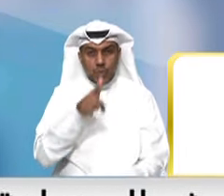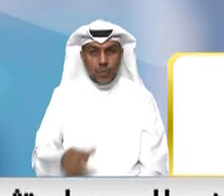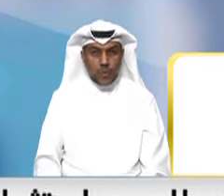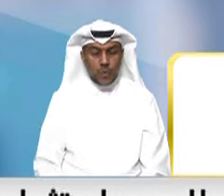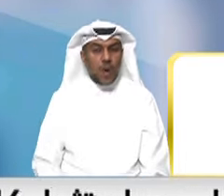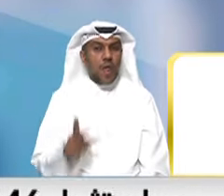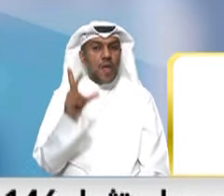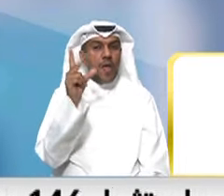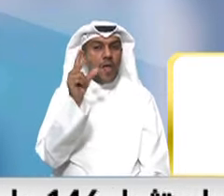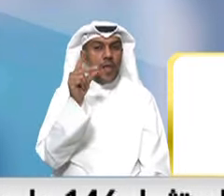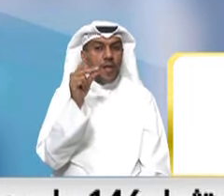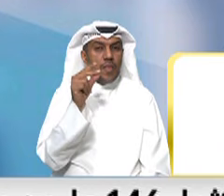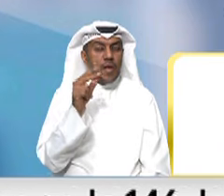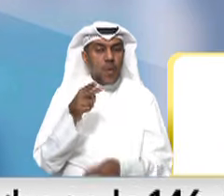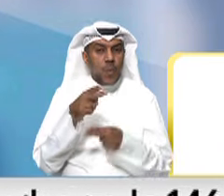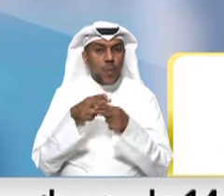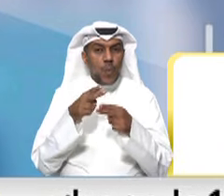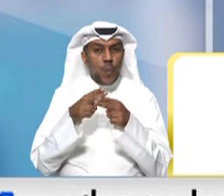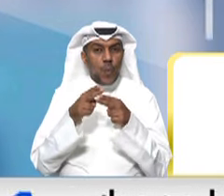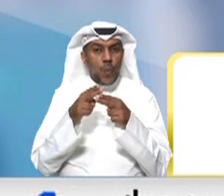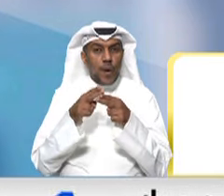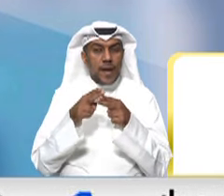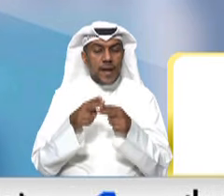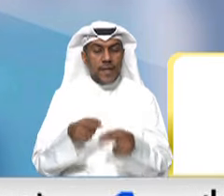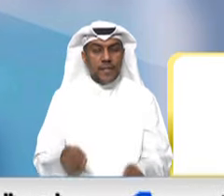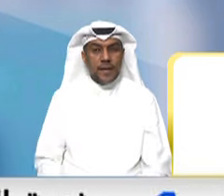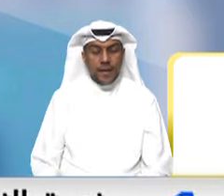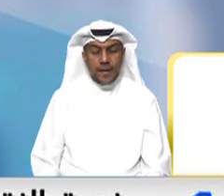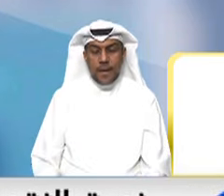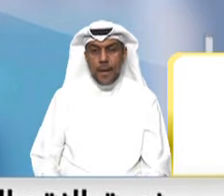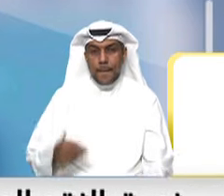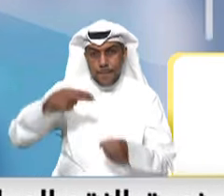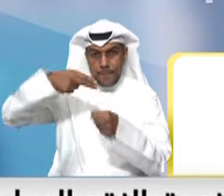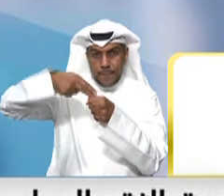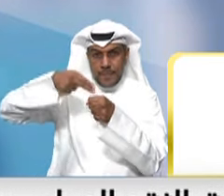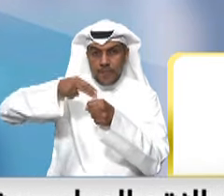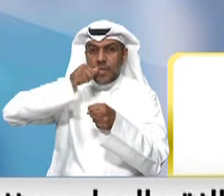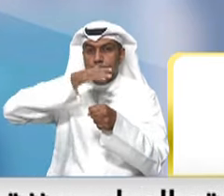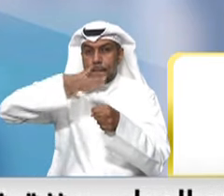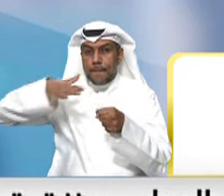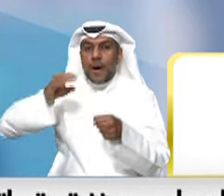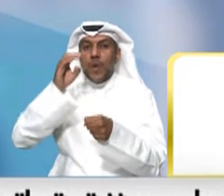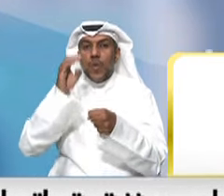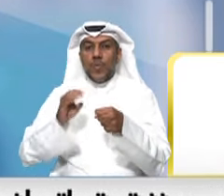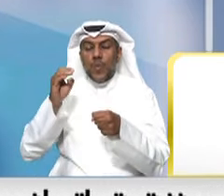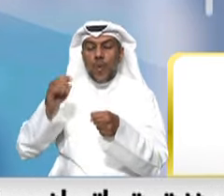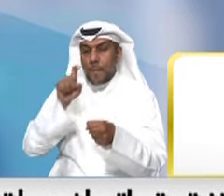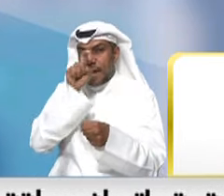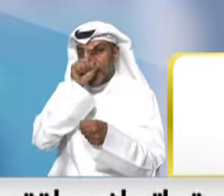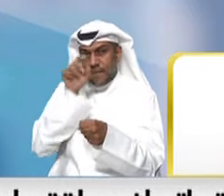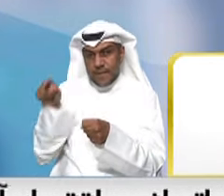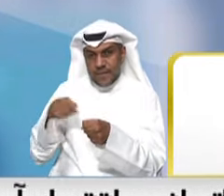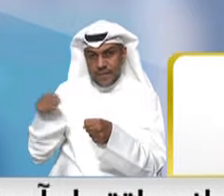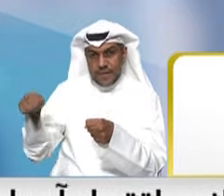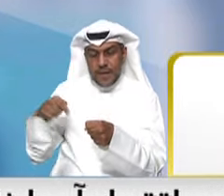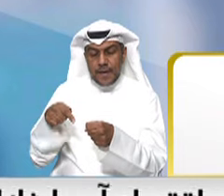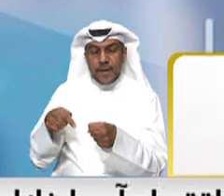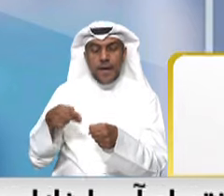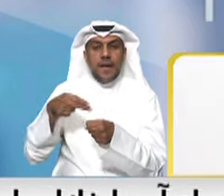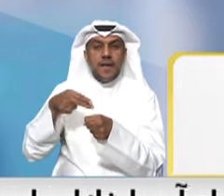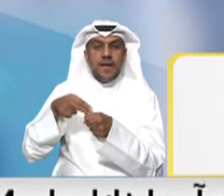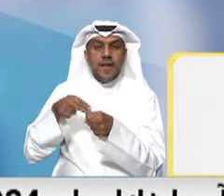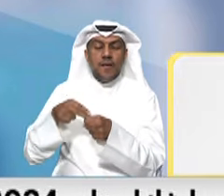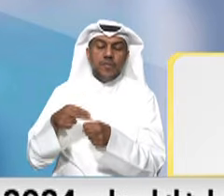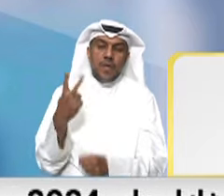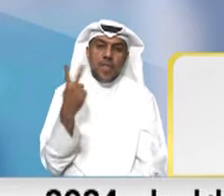يقع بأكمله في المناطق البحرية لدولة الكويت، وأن ملكية الثروات الطبيعية في المنطقة